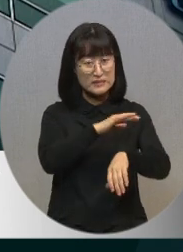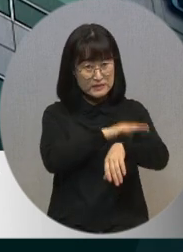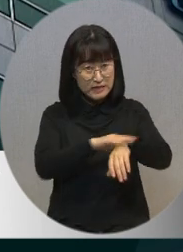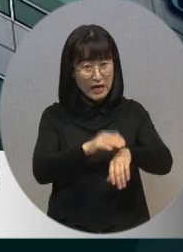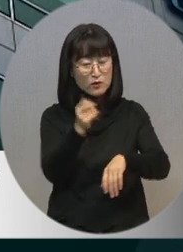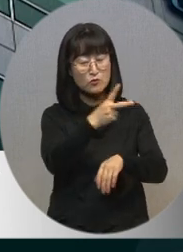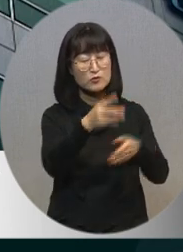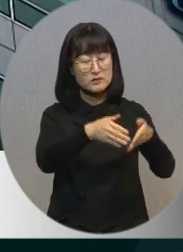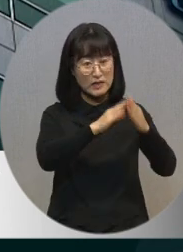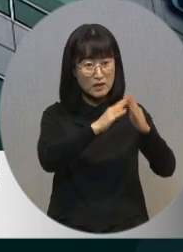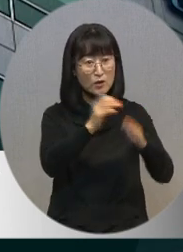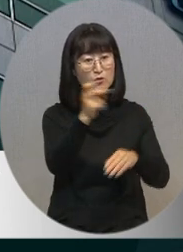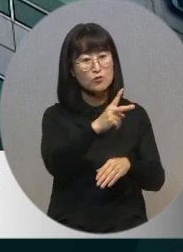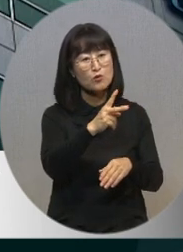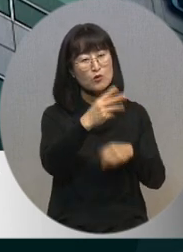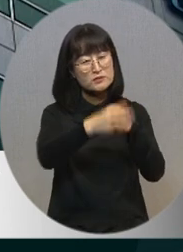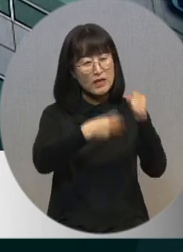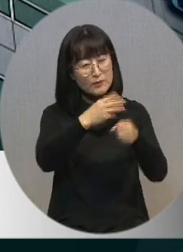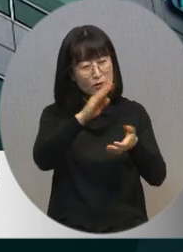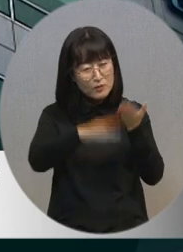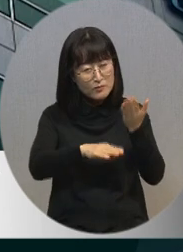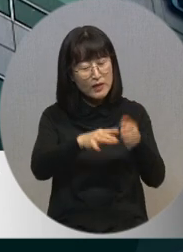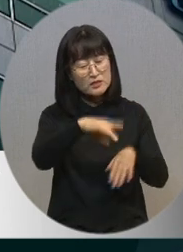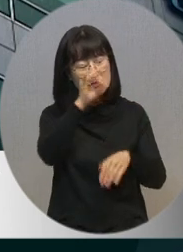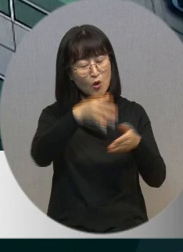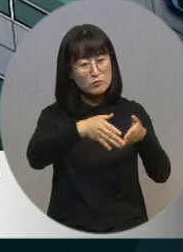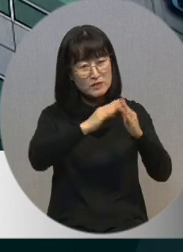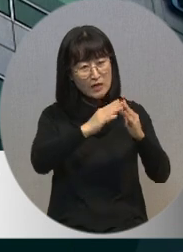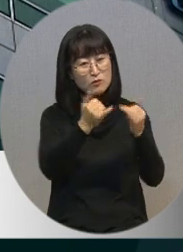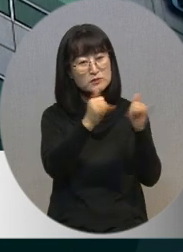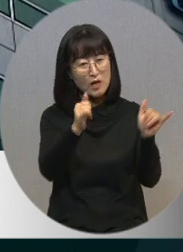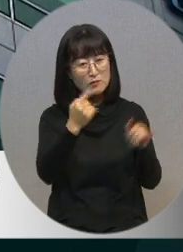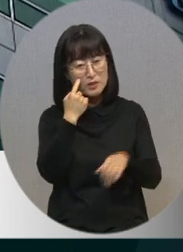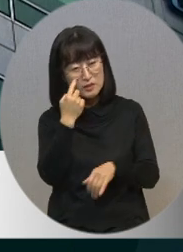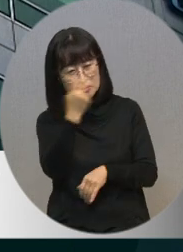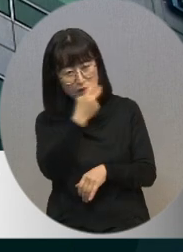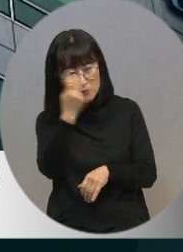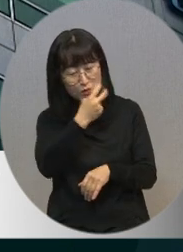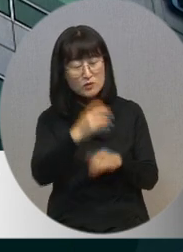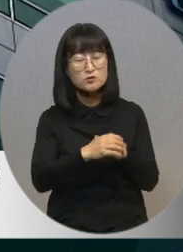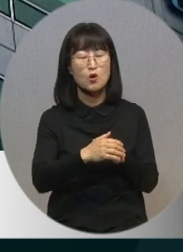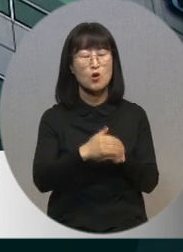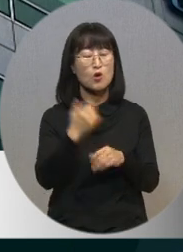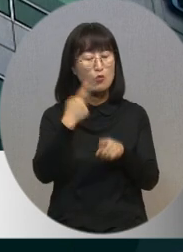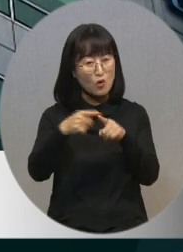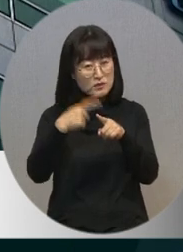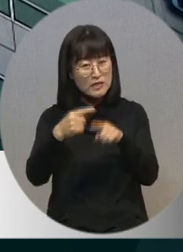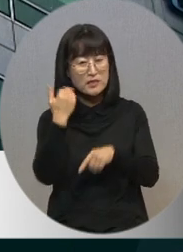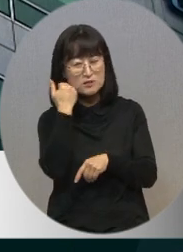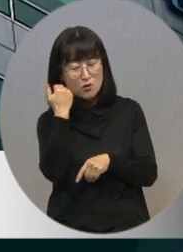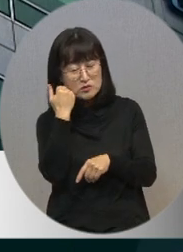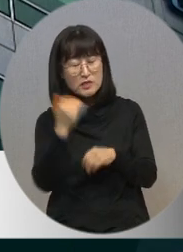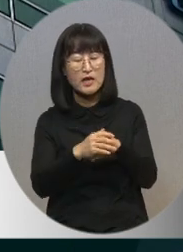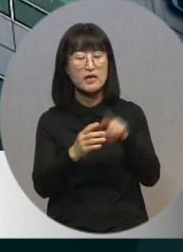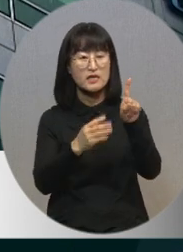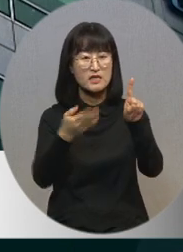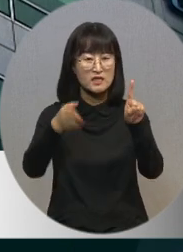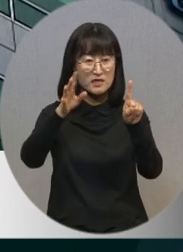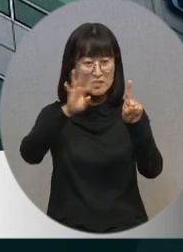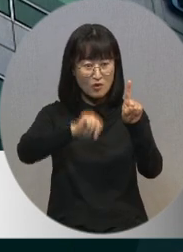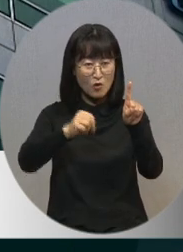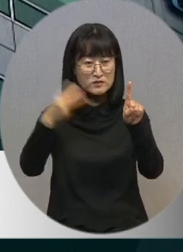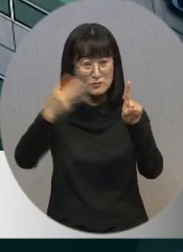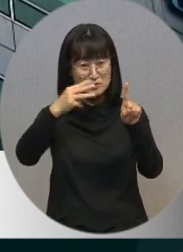재창업자, 창업 3년 미만의 초기 창업자를 대상으로 전월세 임차보증금을 최대 1억 3천만 원 한도로